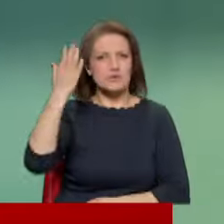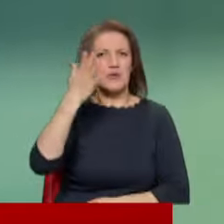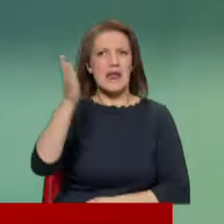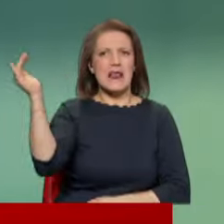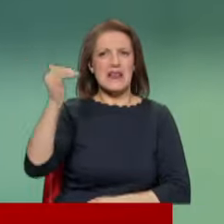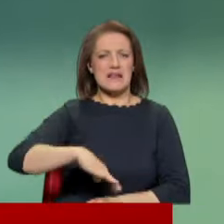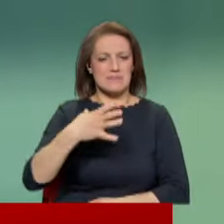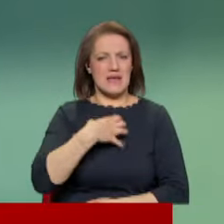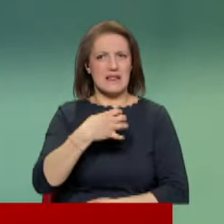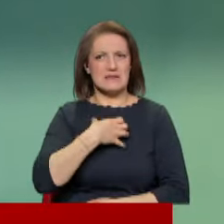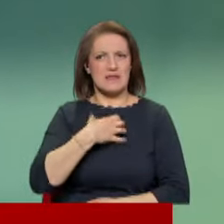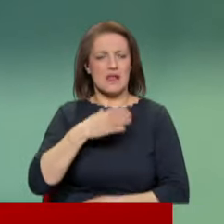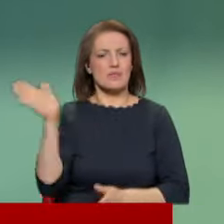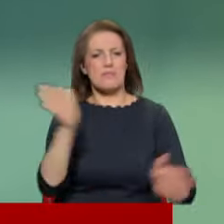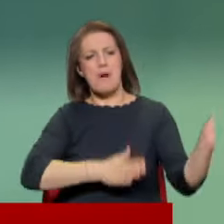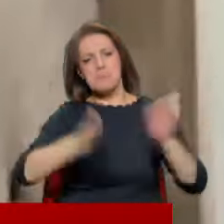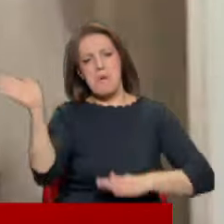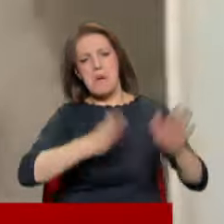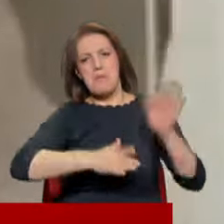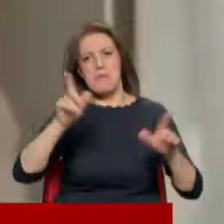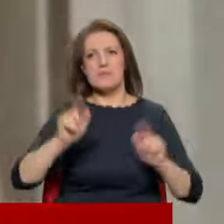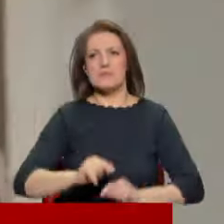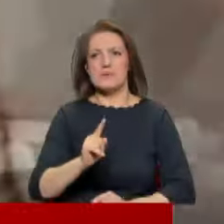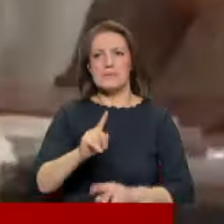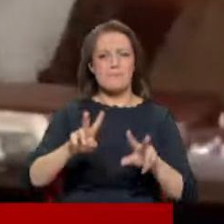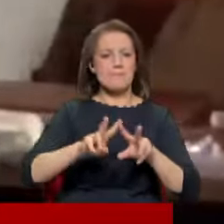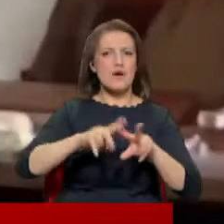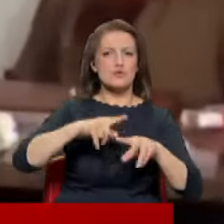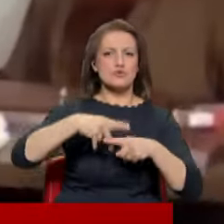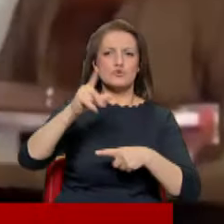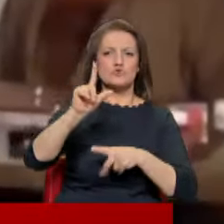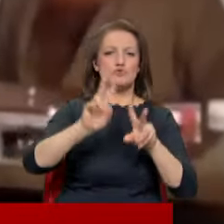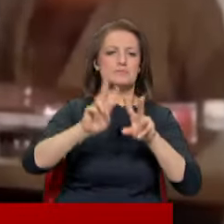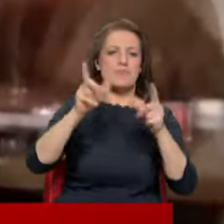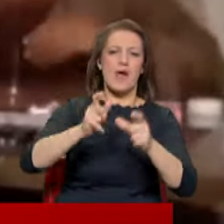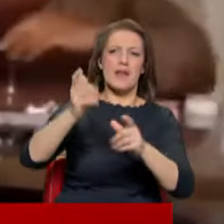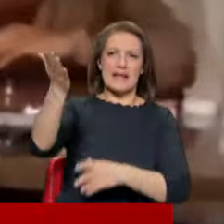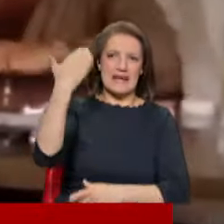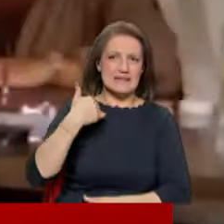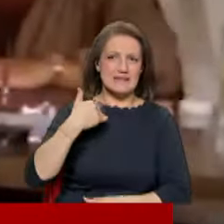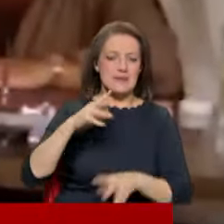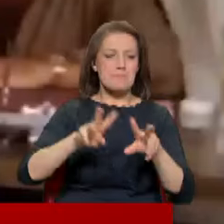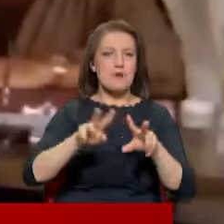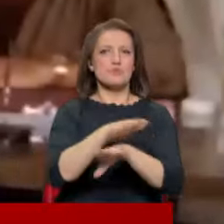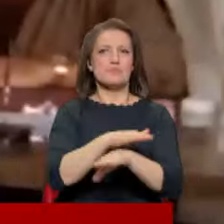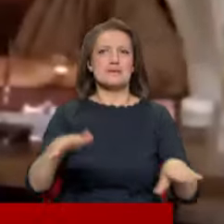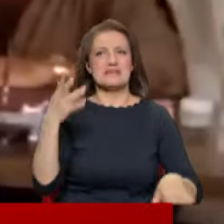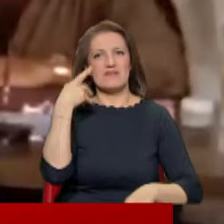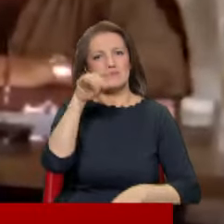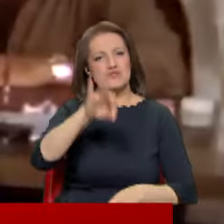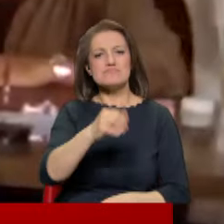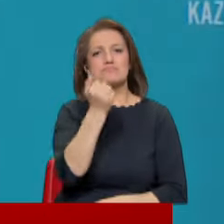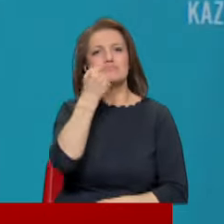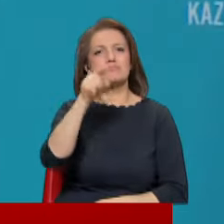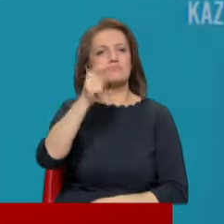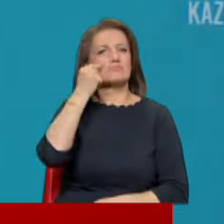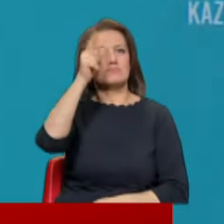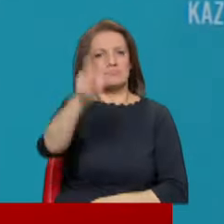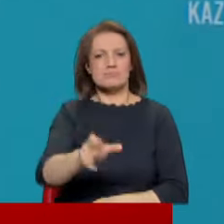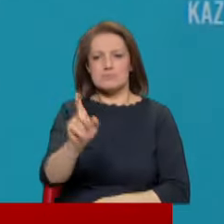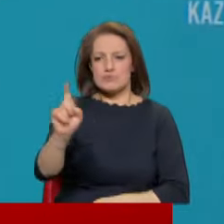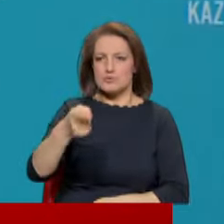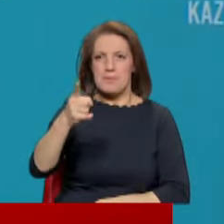gelip kendisine tekme tokat dalıyor. Mazlum, mazlum nerede? Mazlum bitti efendim. Yerine şimdilik bunu buldum.